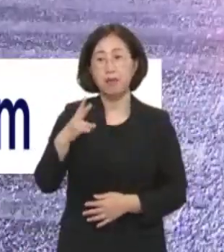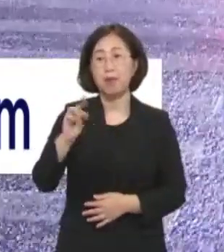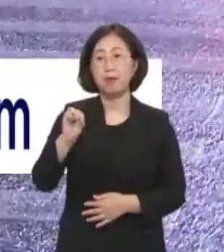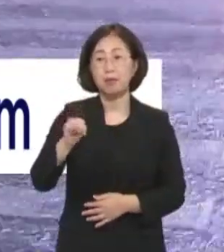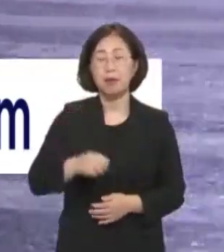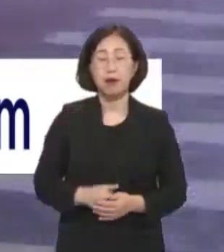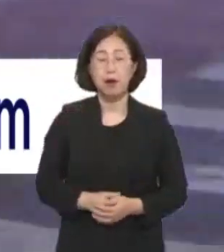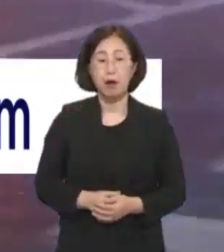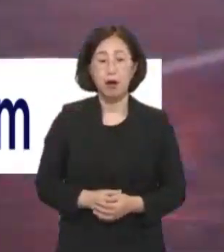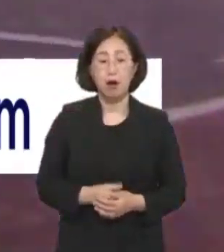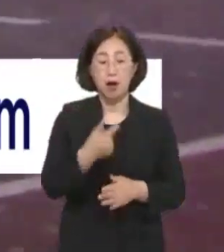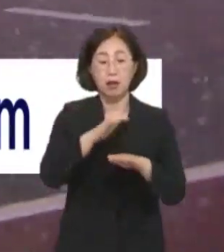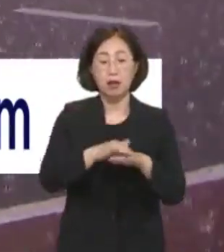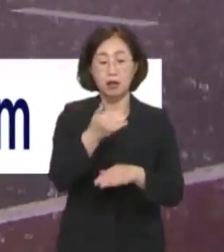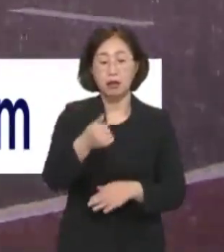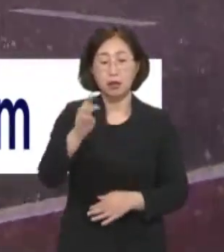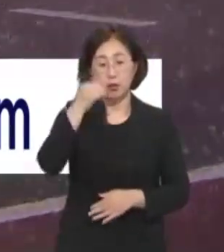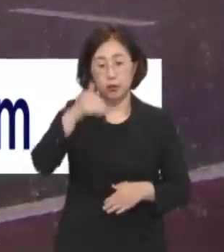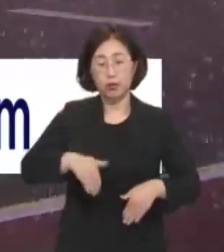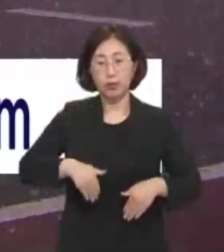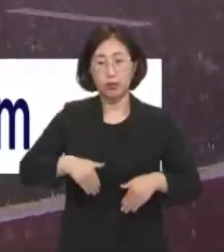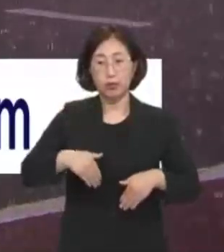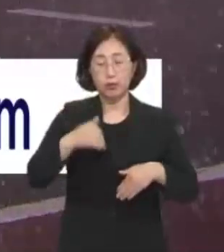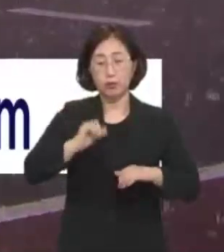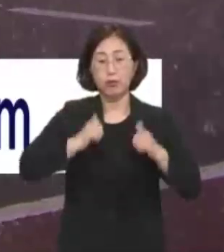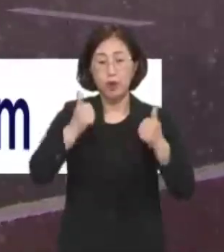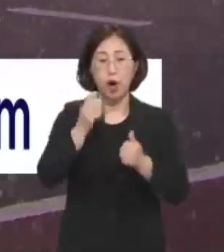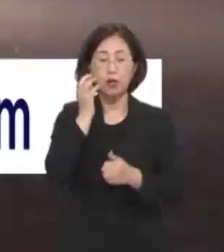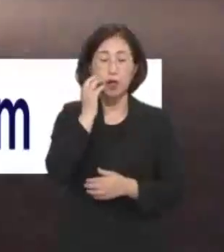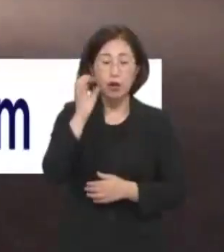200mm입니다. 특히 대전과 세종, 부여와 논산,